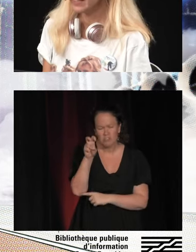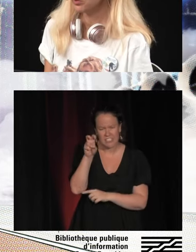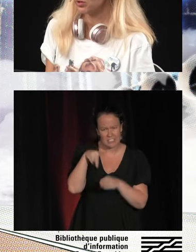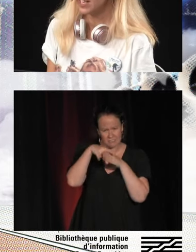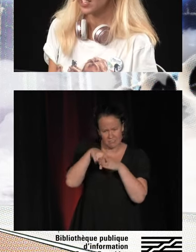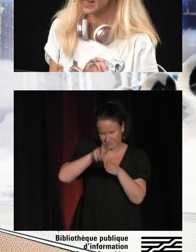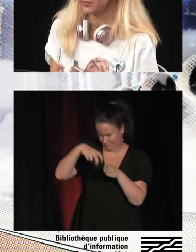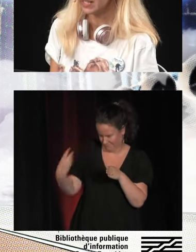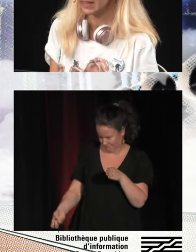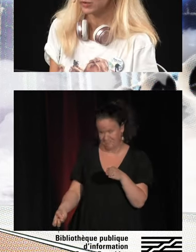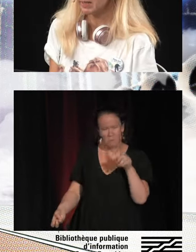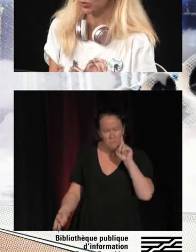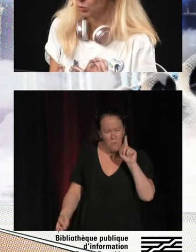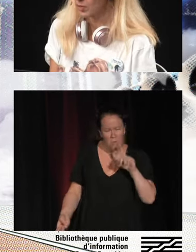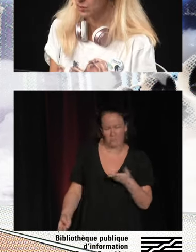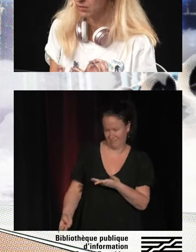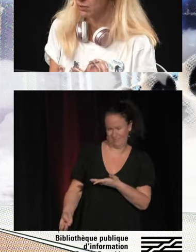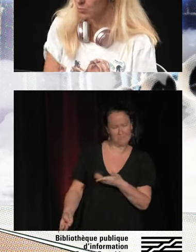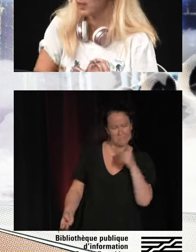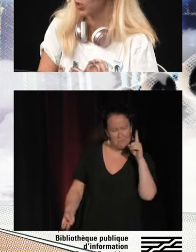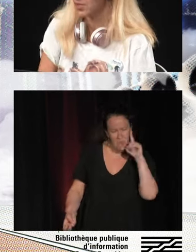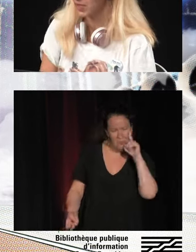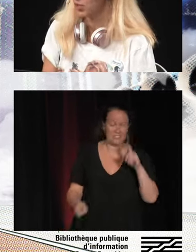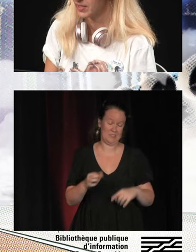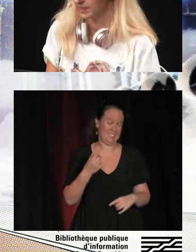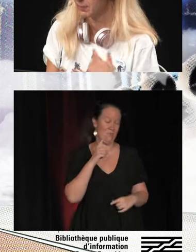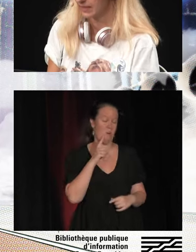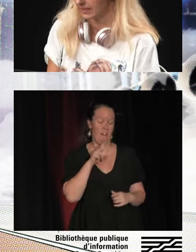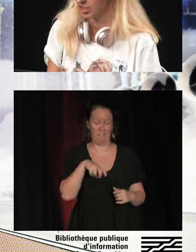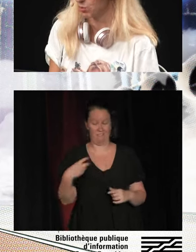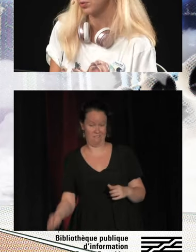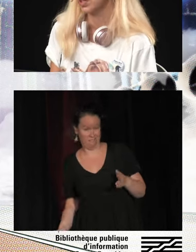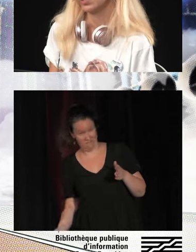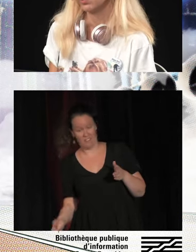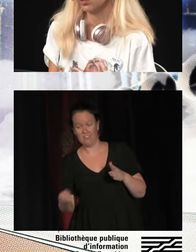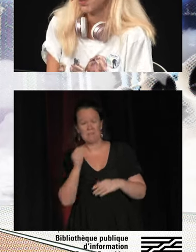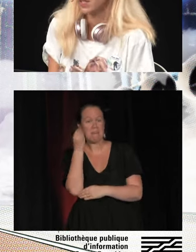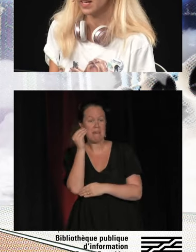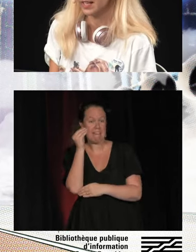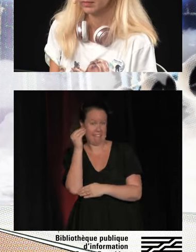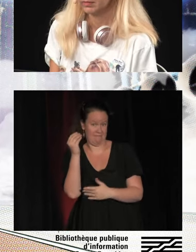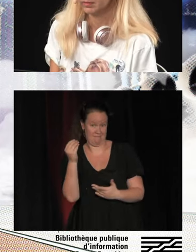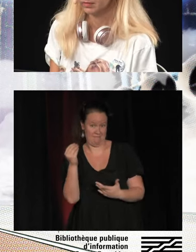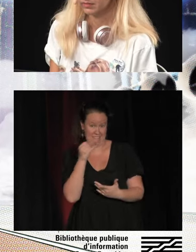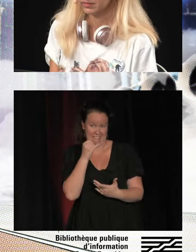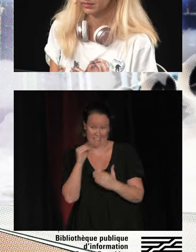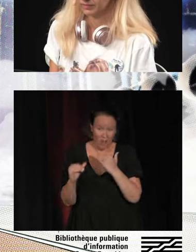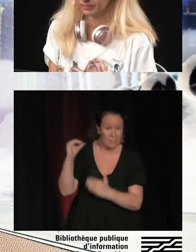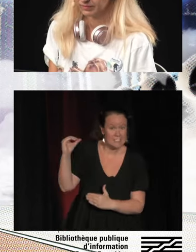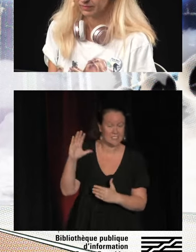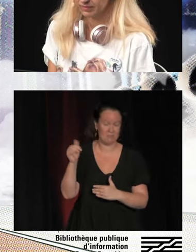On peut parler du Yoshi que j'ai sacrifié ? Bah oui, parce que de toute façon, je ne peux pas l'emmener avec moi parce qu'il n'est pas à l'âge adulte. Donc ça sert à rien.